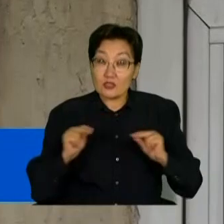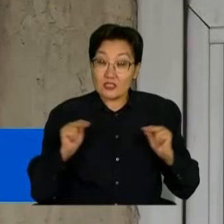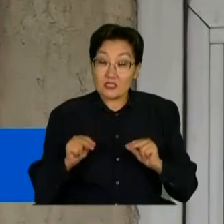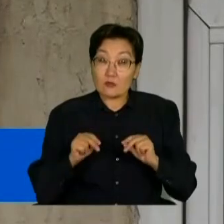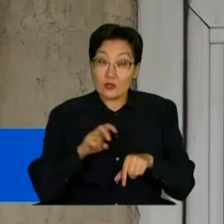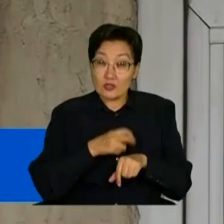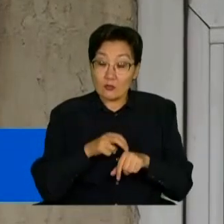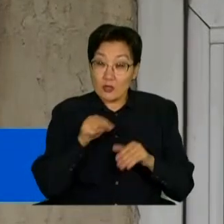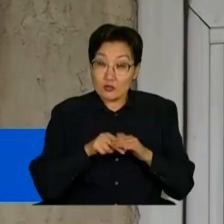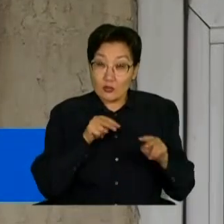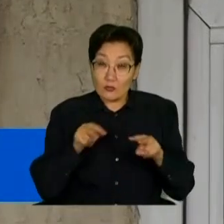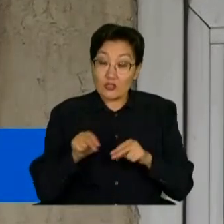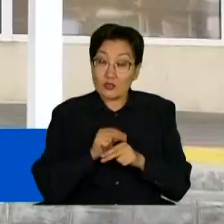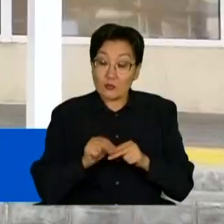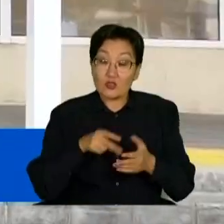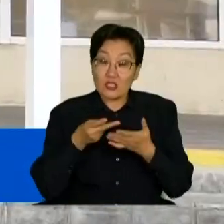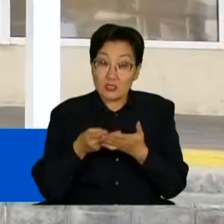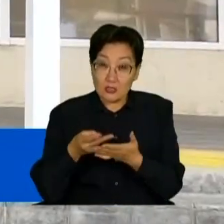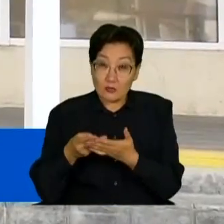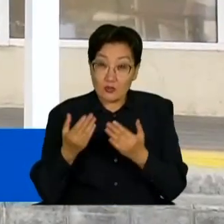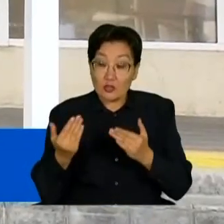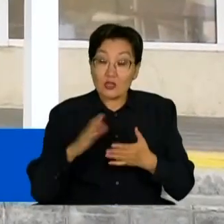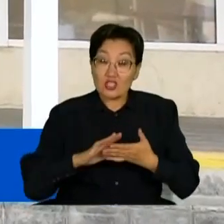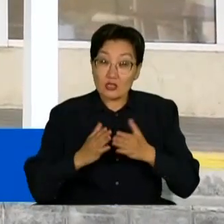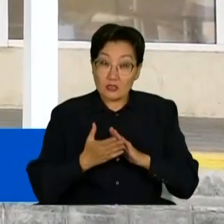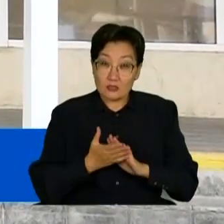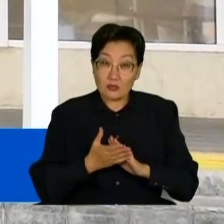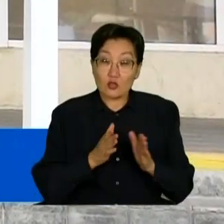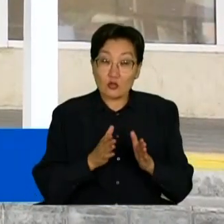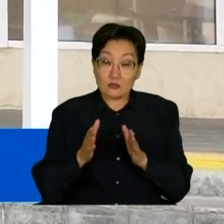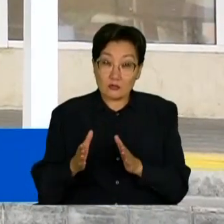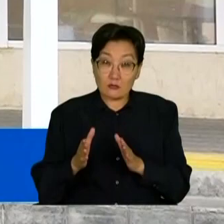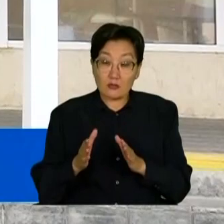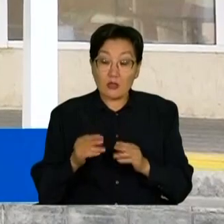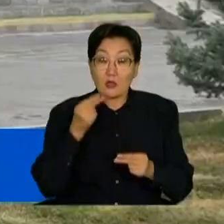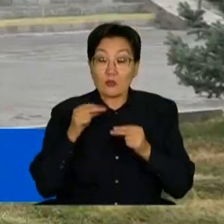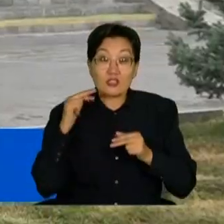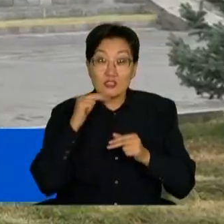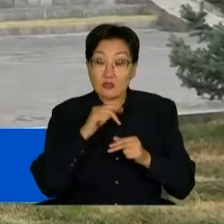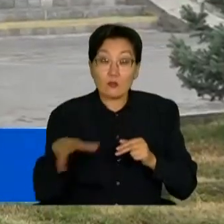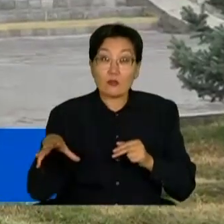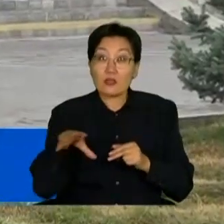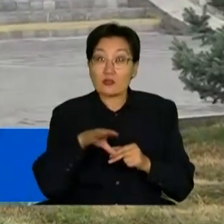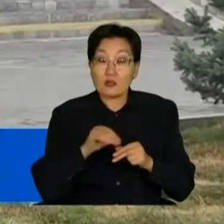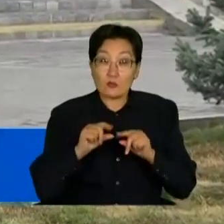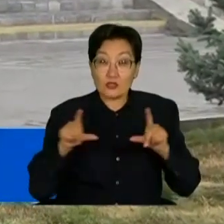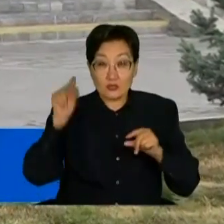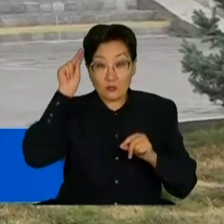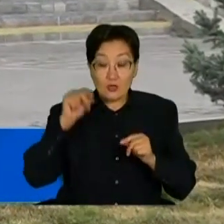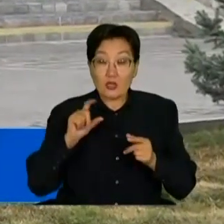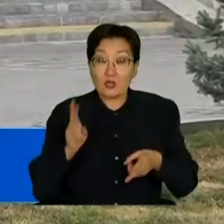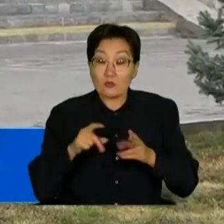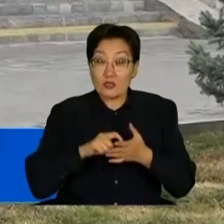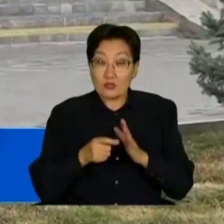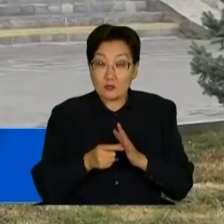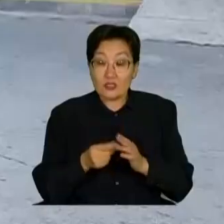дәрігерлер бақылауға алып, емдеуге жатқызған. Қазір олардың жағдайы тұрақты. Астан уланғандардың барлығы мектеп асханасынан